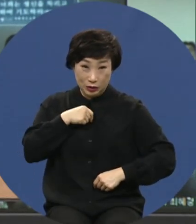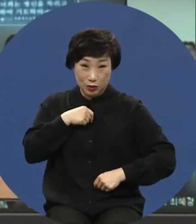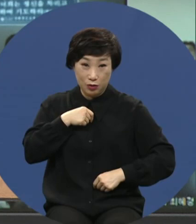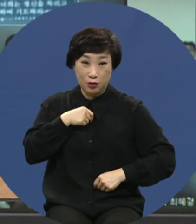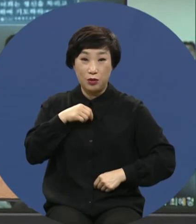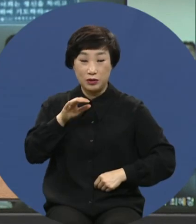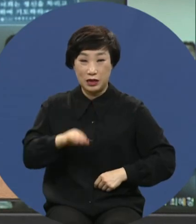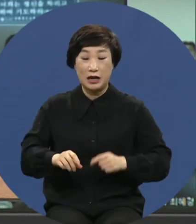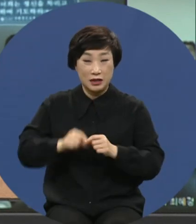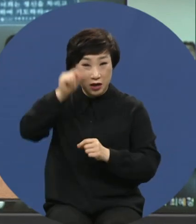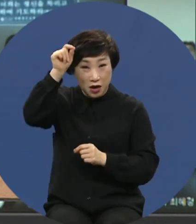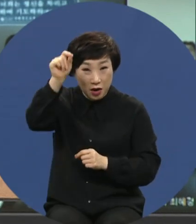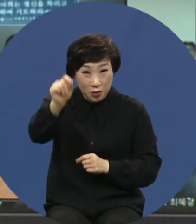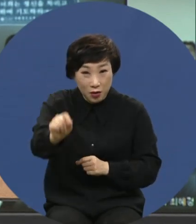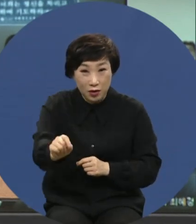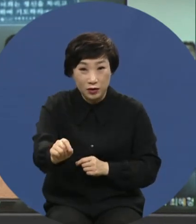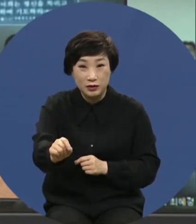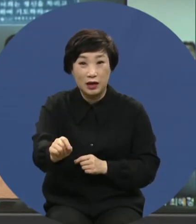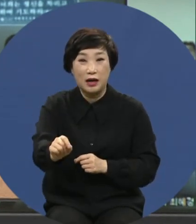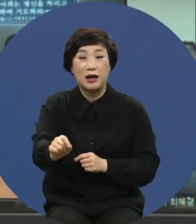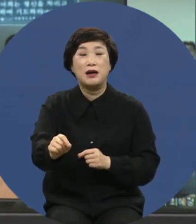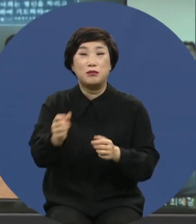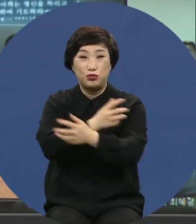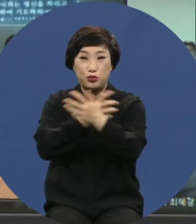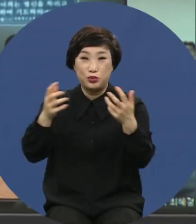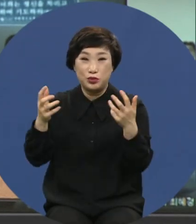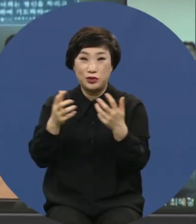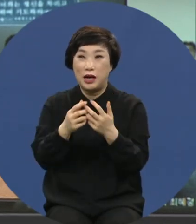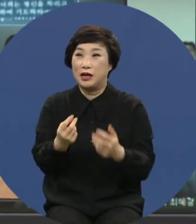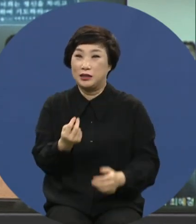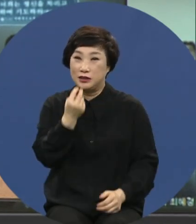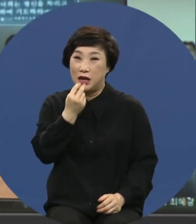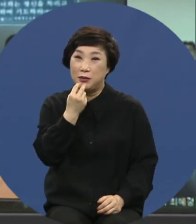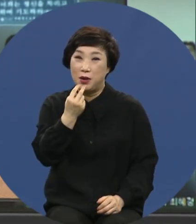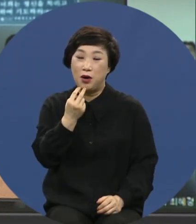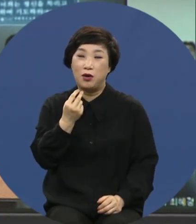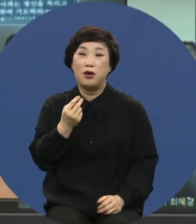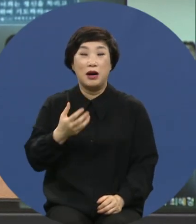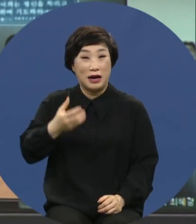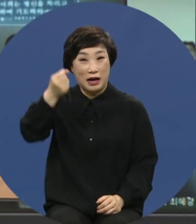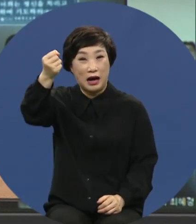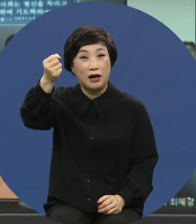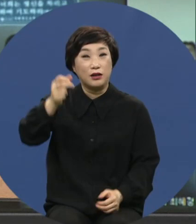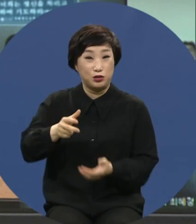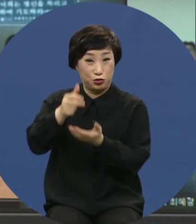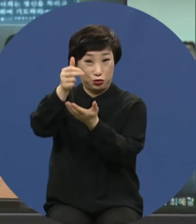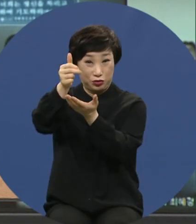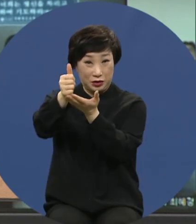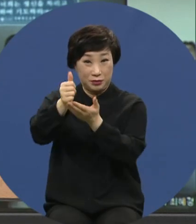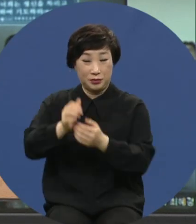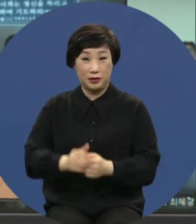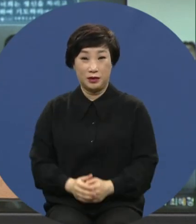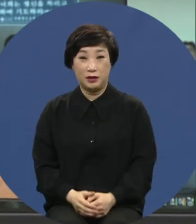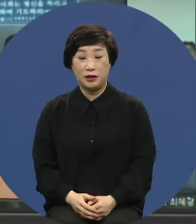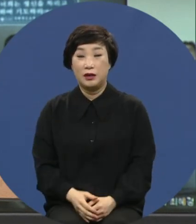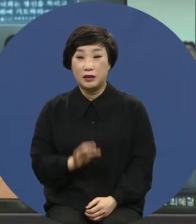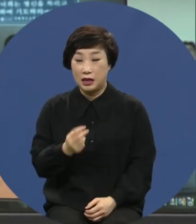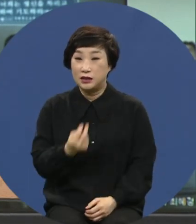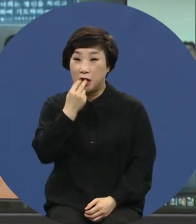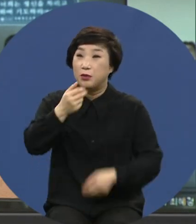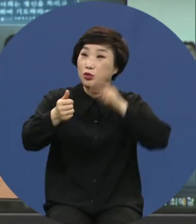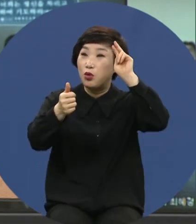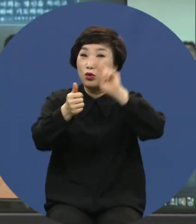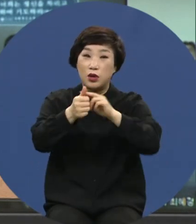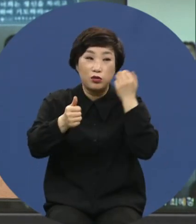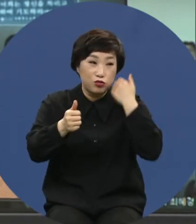의로우시고 영원한 풍성하신 생명을 가지신 분이니, 생명의